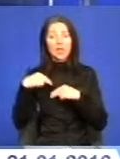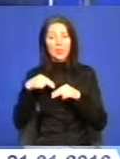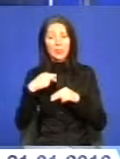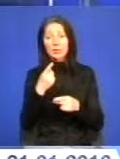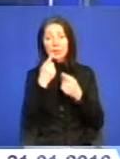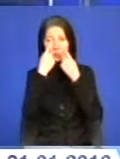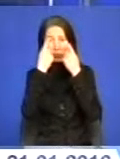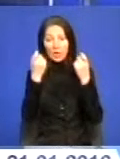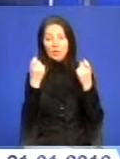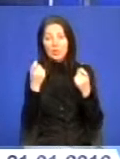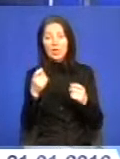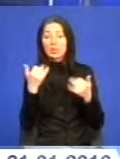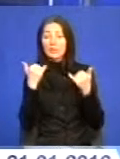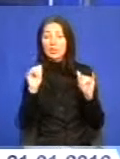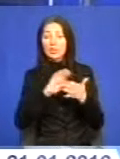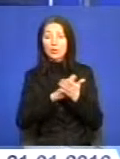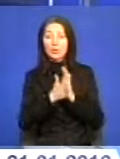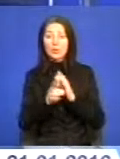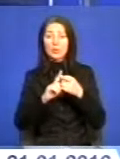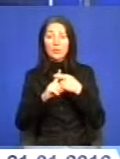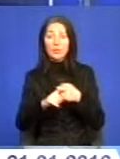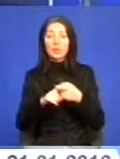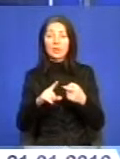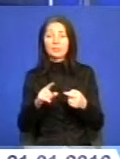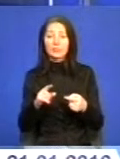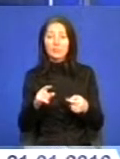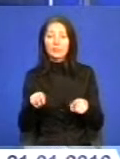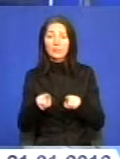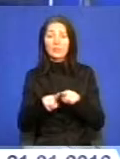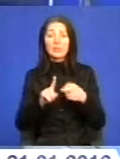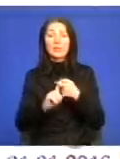запобігання надзвичайних ситуацій, пов'язаних з інфекційними захворюваннями.